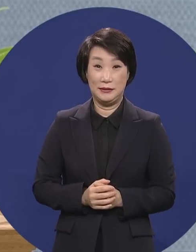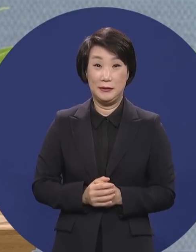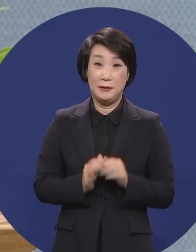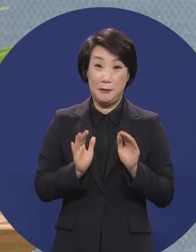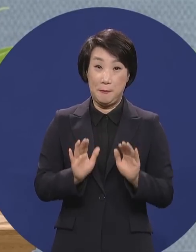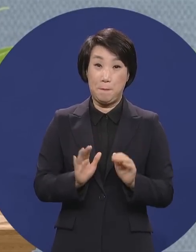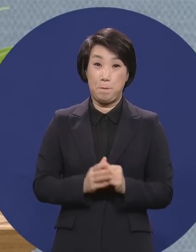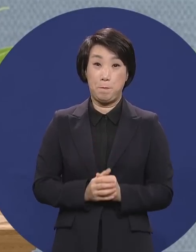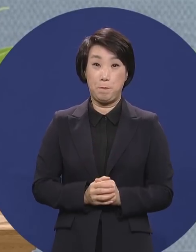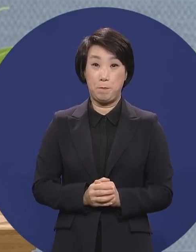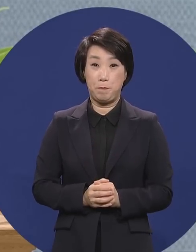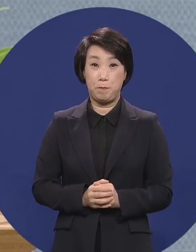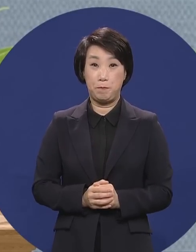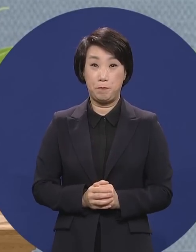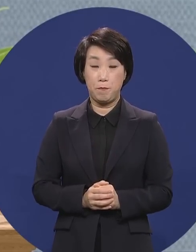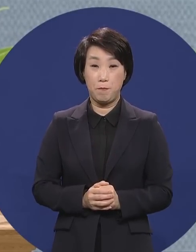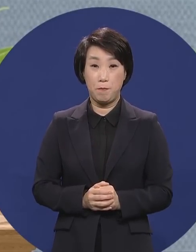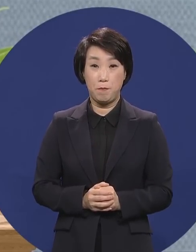자,